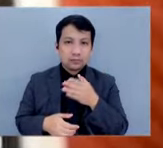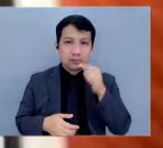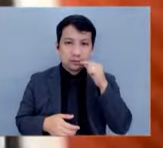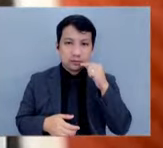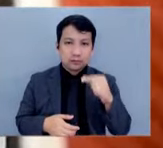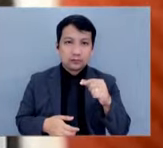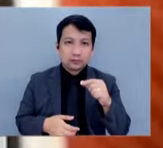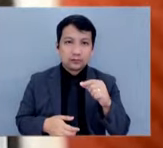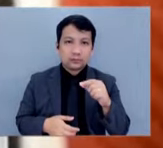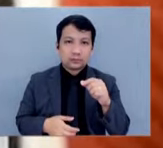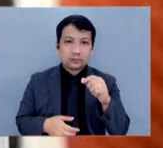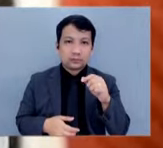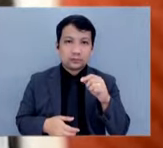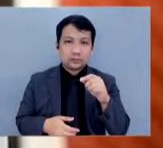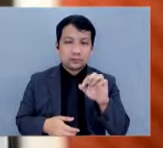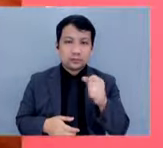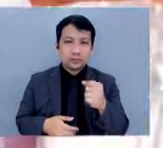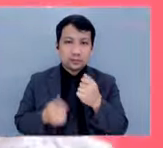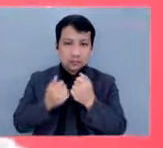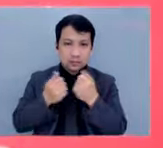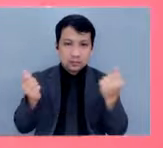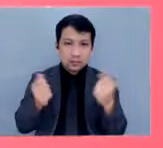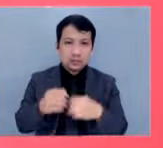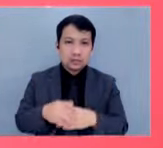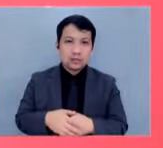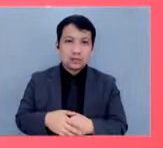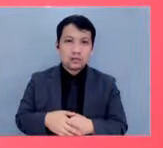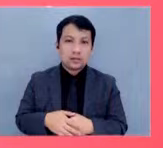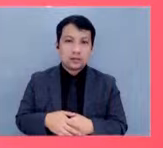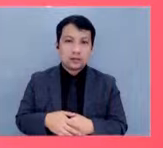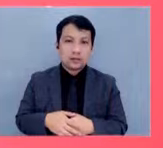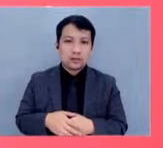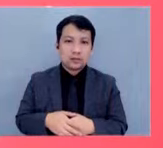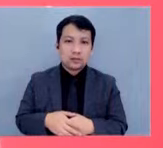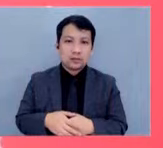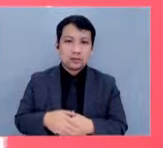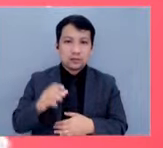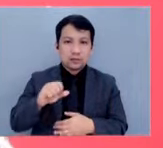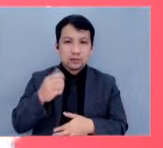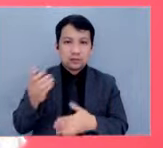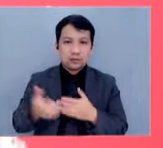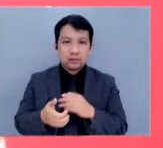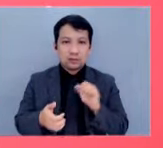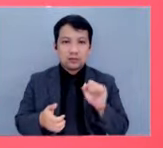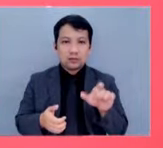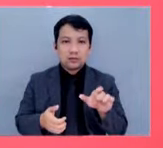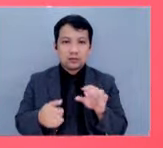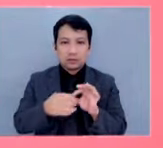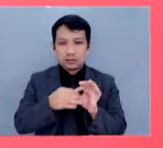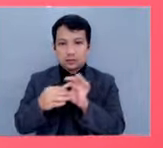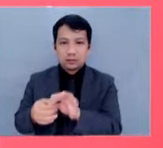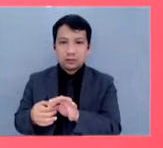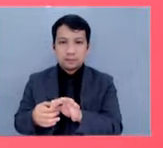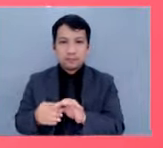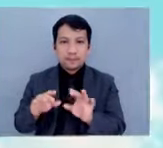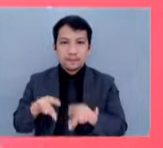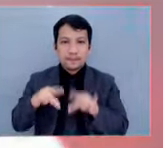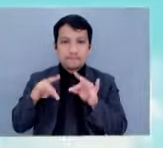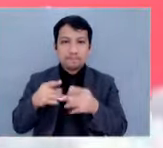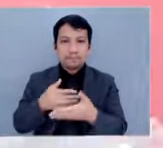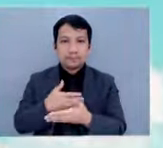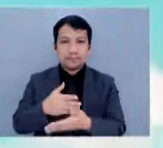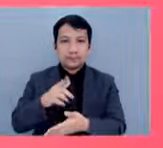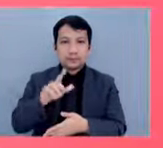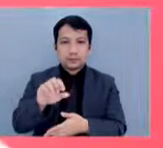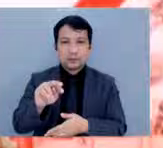Pop Shaira ang nag-anunsyo niyan. Wala naman daw kasong isinampa sa kanya ang kampo ng Australian singer na si Lenka.